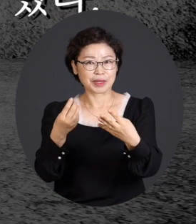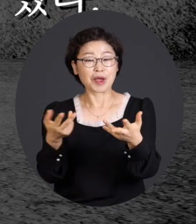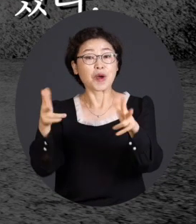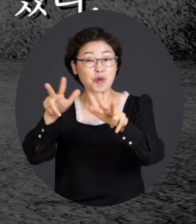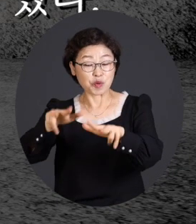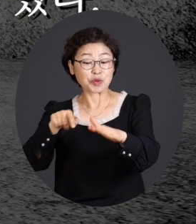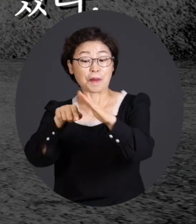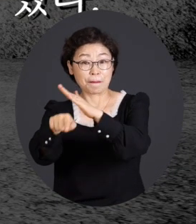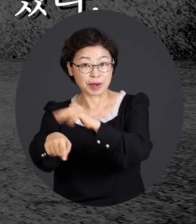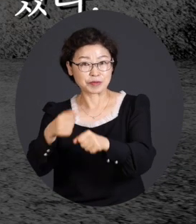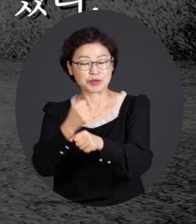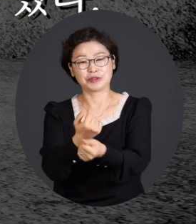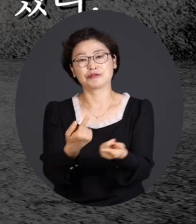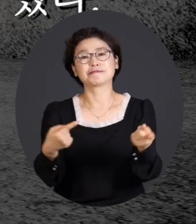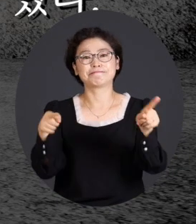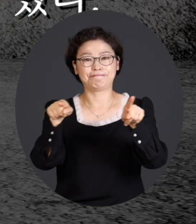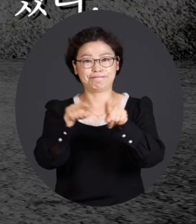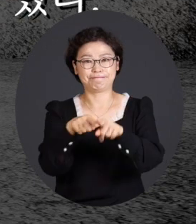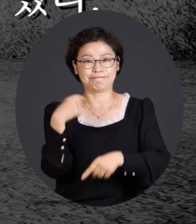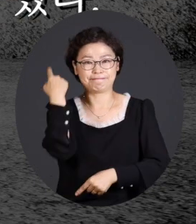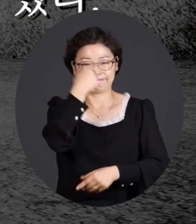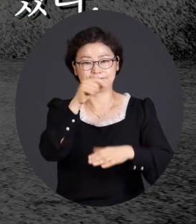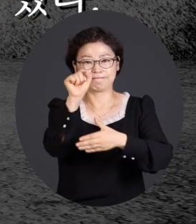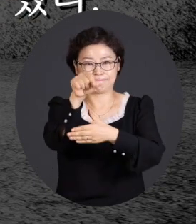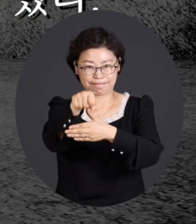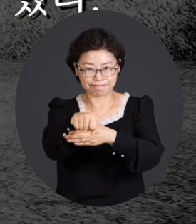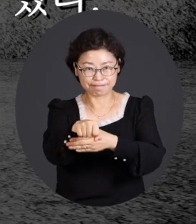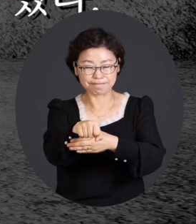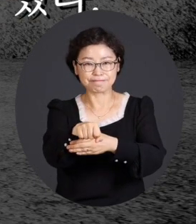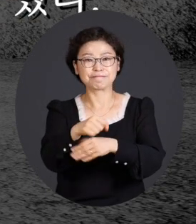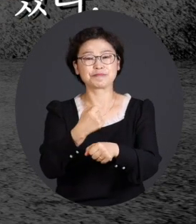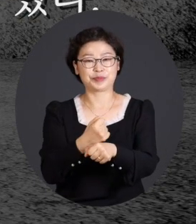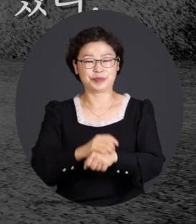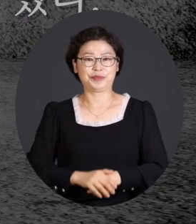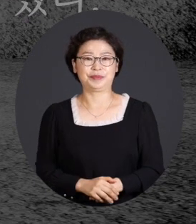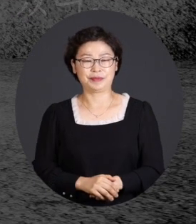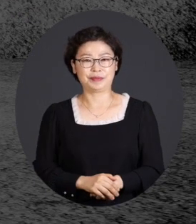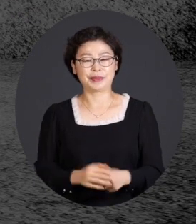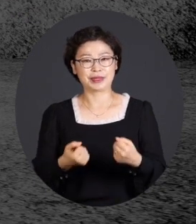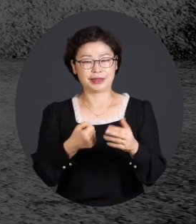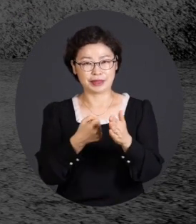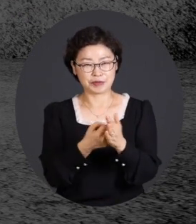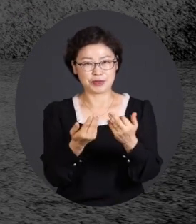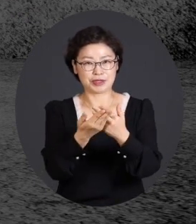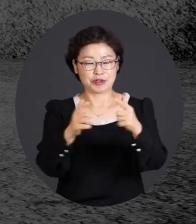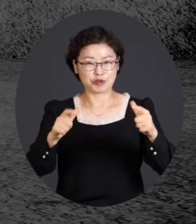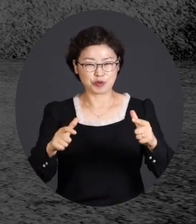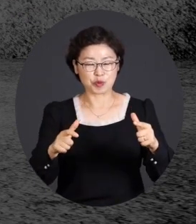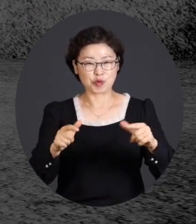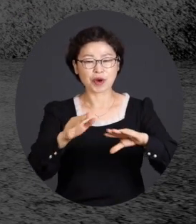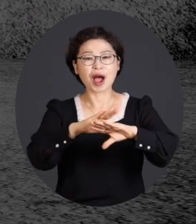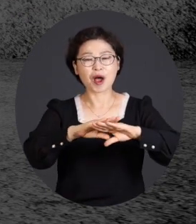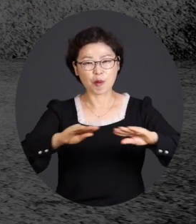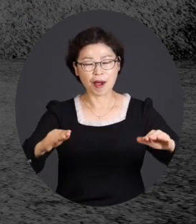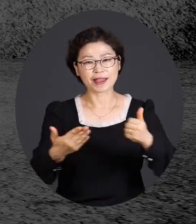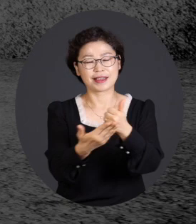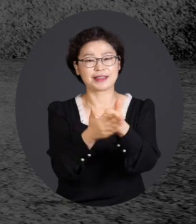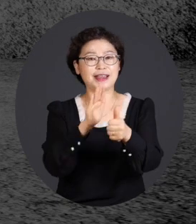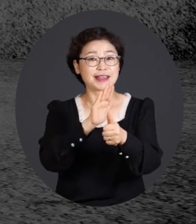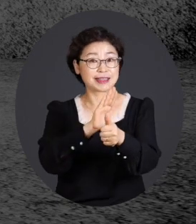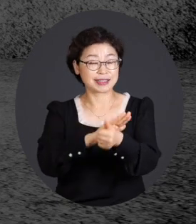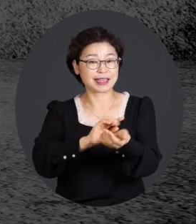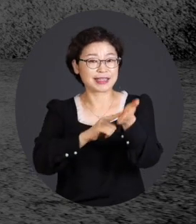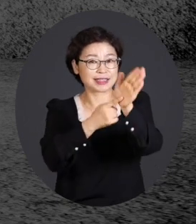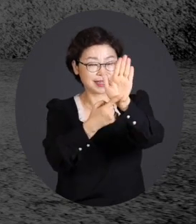와서 함께 참배하는 그런 모양이에요. 그래서 제주도가 화해의 상생의 어떤 상징이